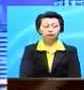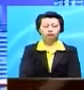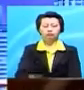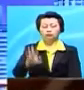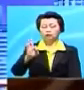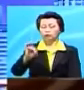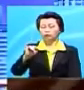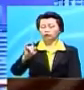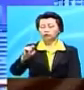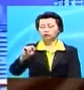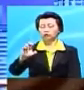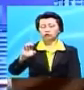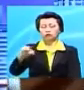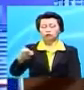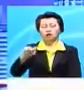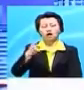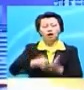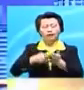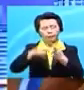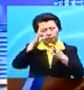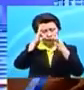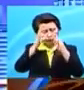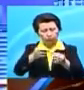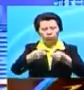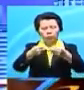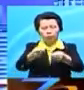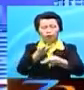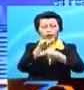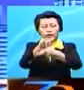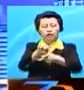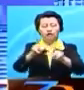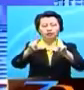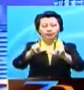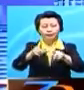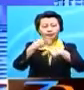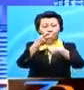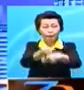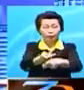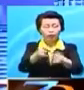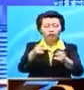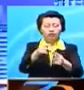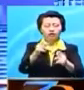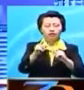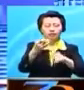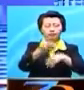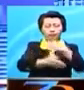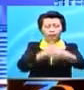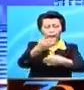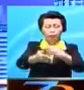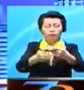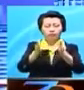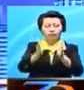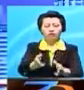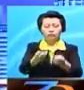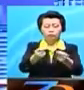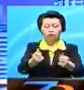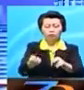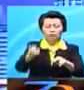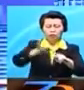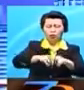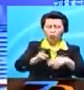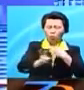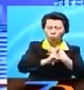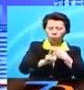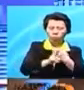Fitch Ratings berpendapat sebarang keputusan pemberian lesen pinjaman kepada pemaju hartanah boleh menambah risiko